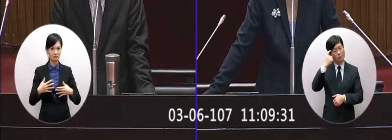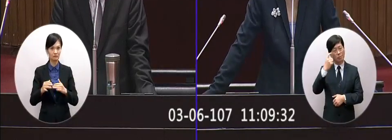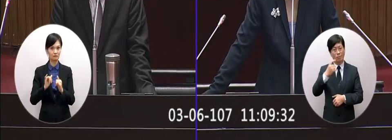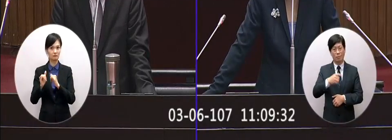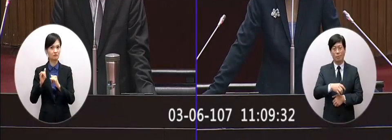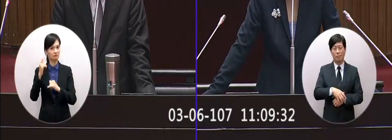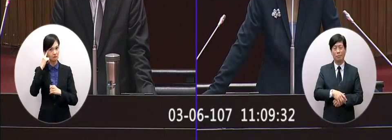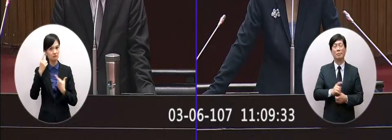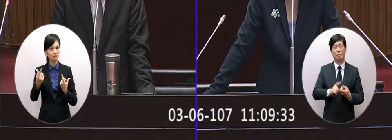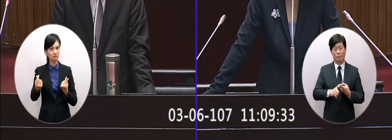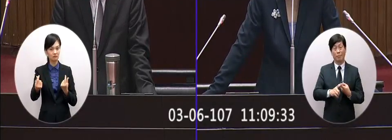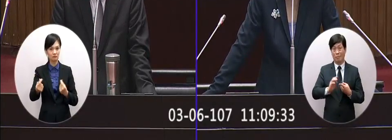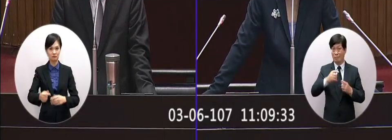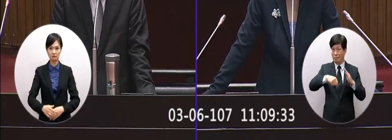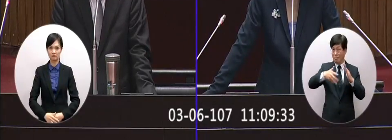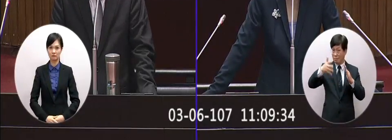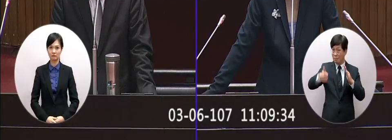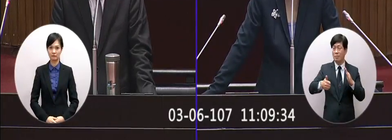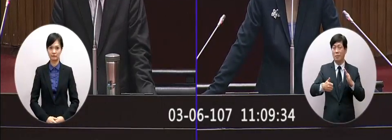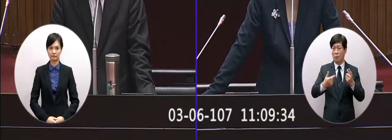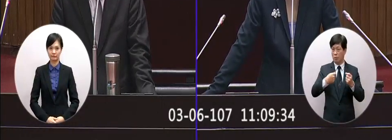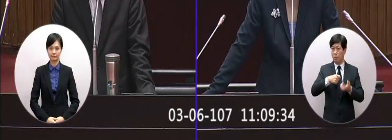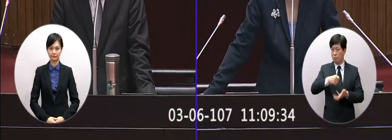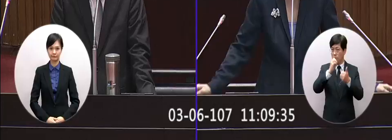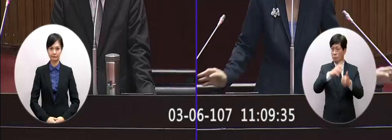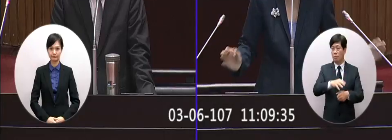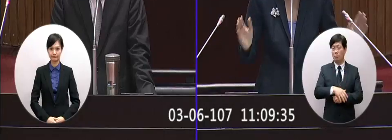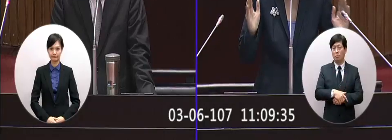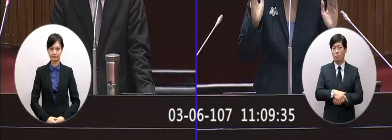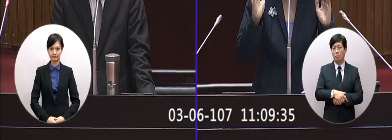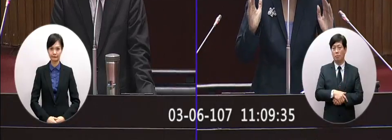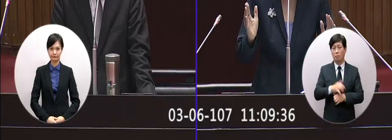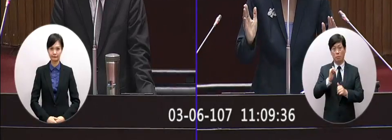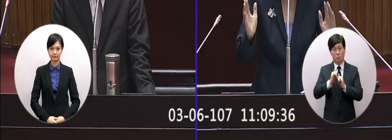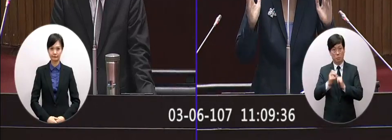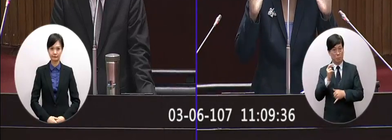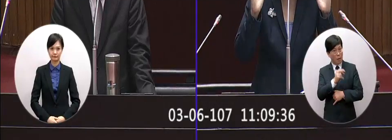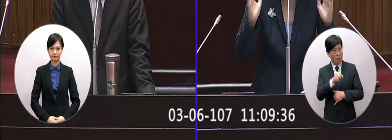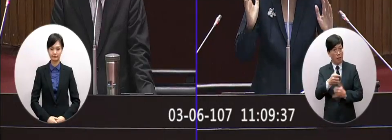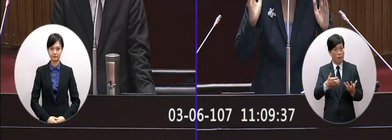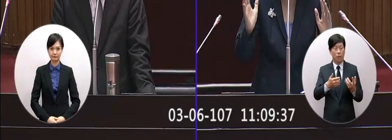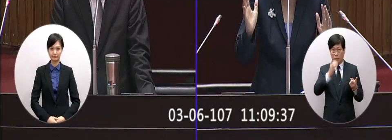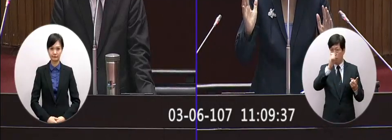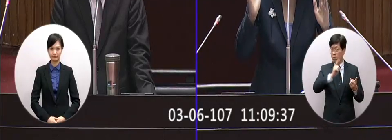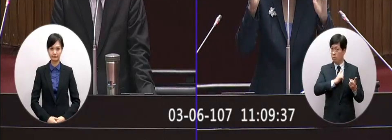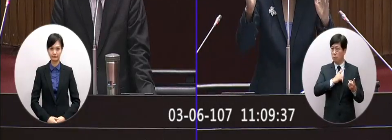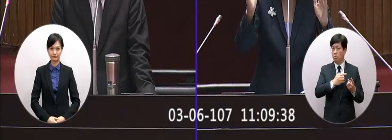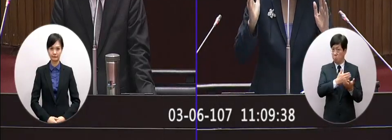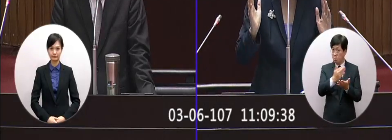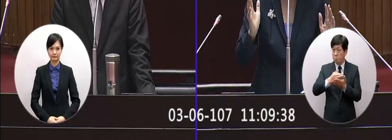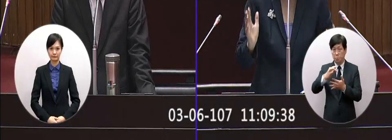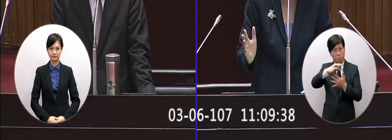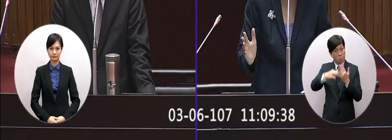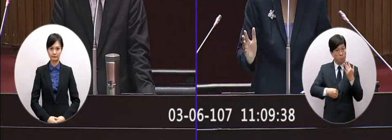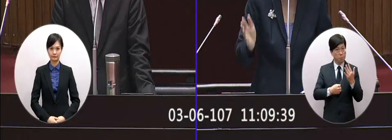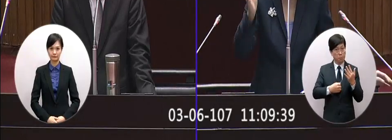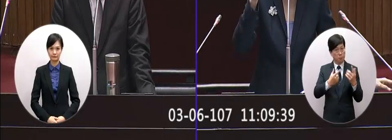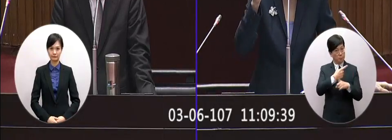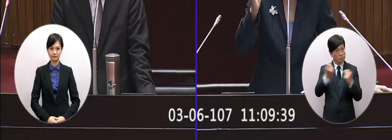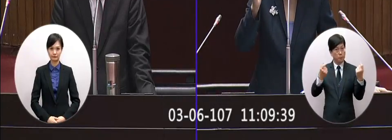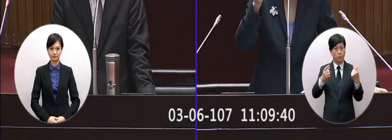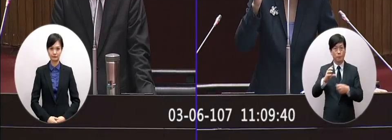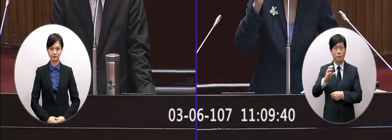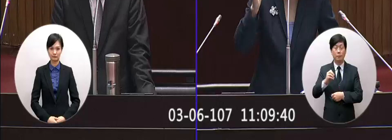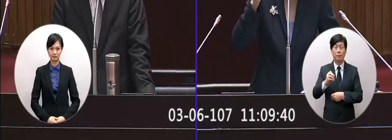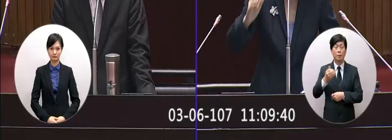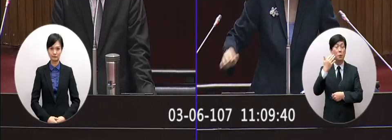要求。 是，但是院长，我还是提到啊，其实大家在看一件事情，就看到你处理事情的一个标准是否一致。